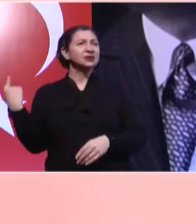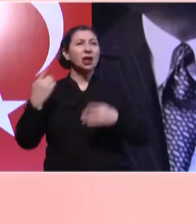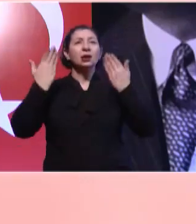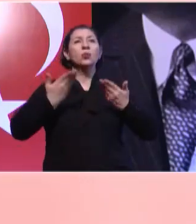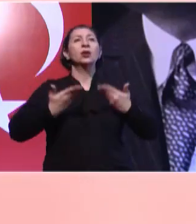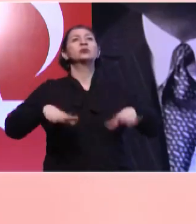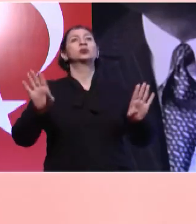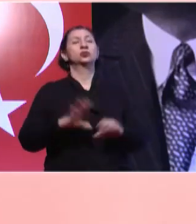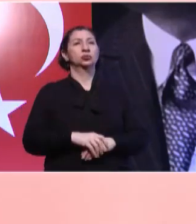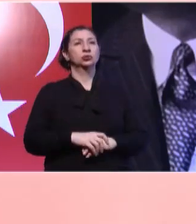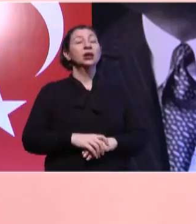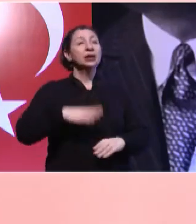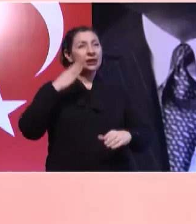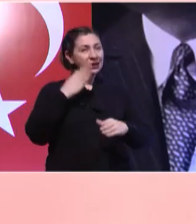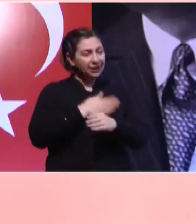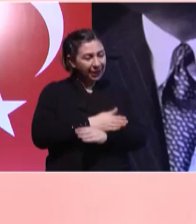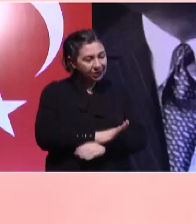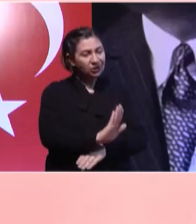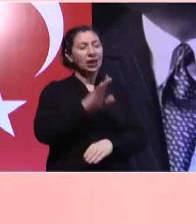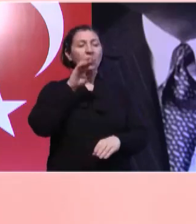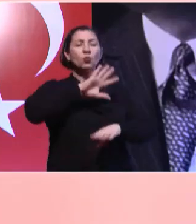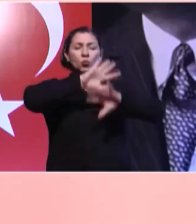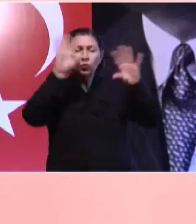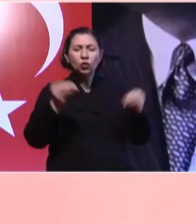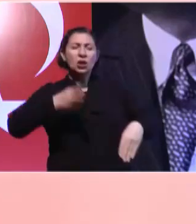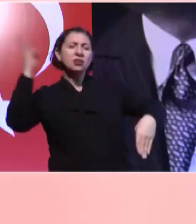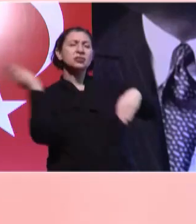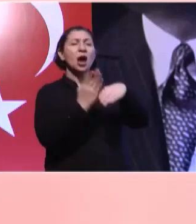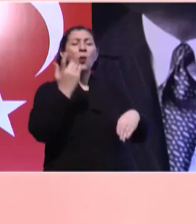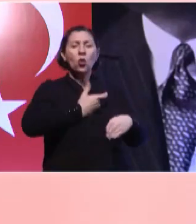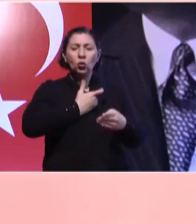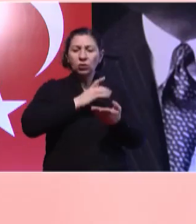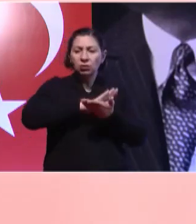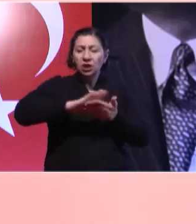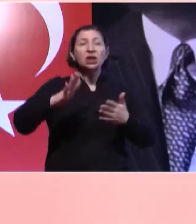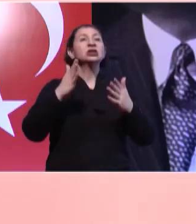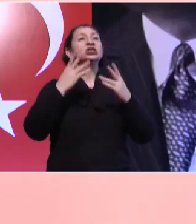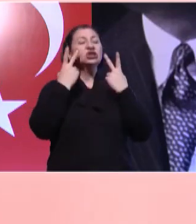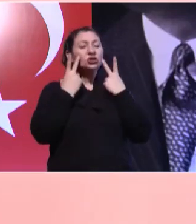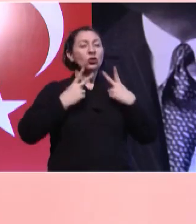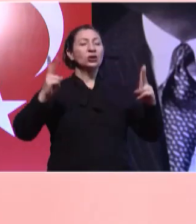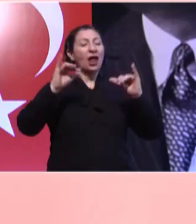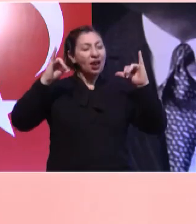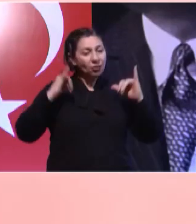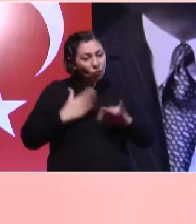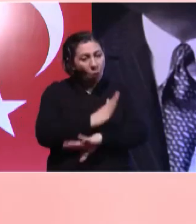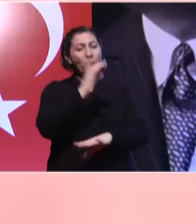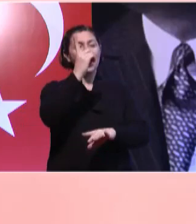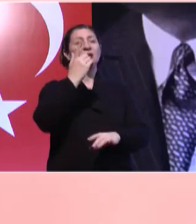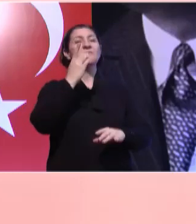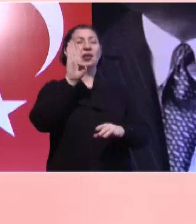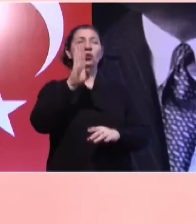etmiyoruz. Gerçekten de bütün darbe hukukundan arınmış çağdaş anlamda bir demokrasiden söz